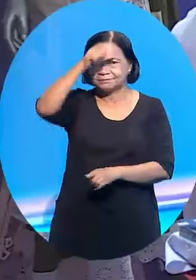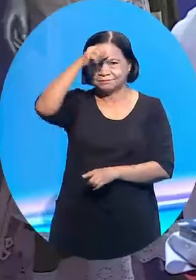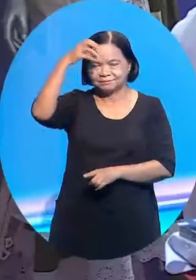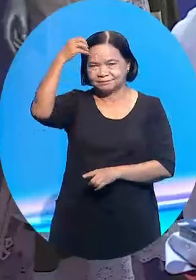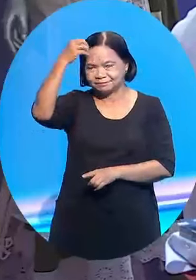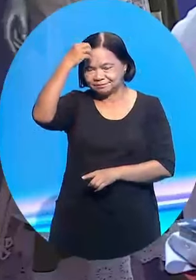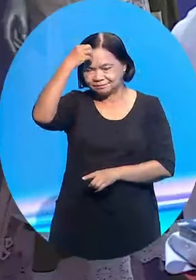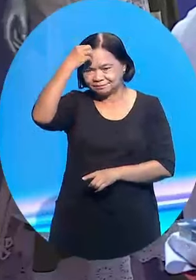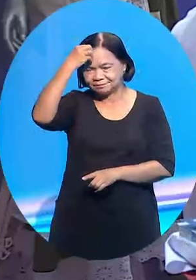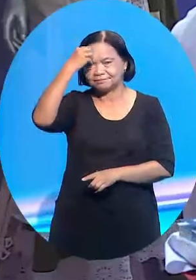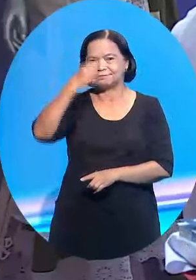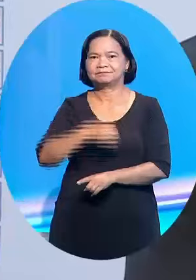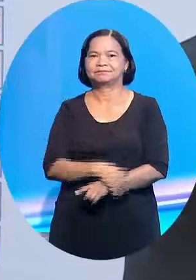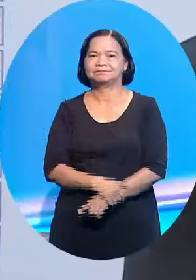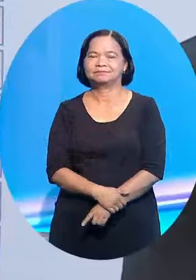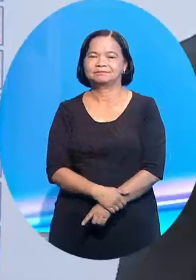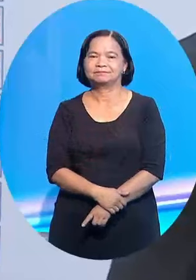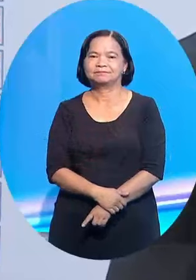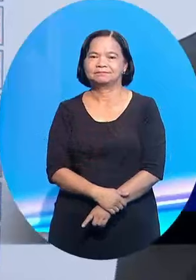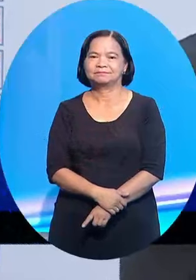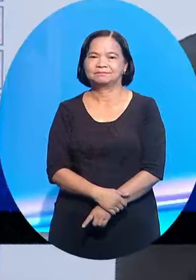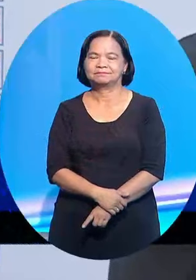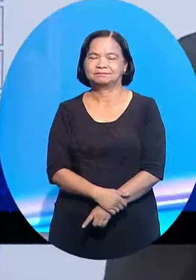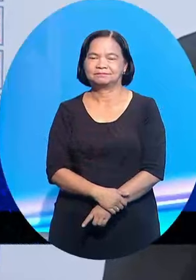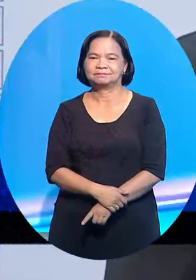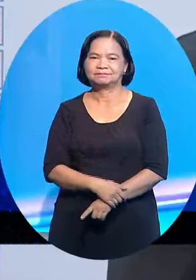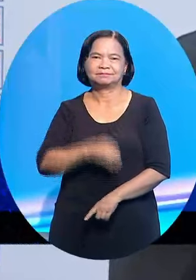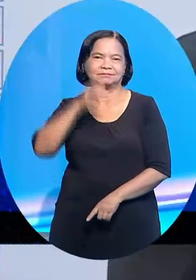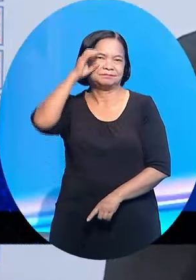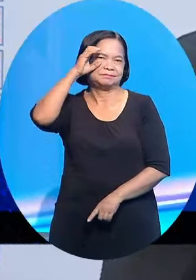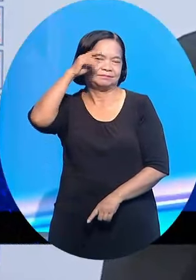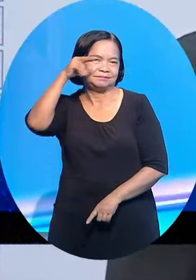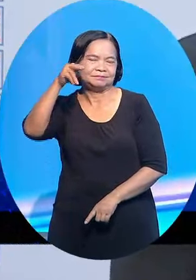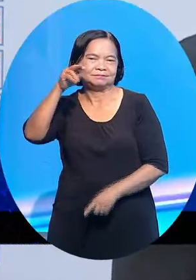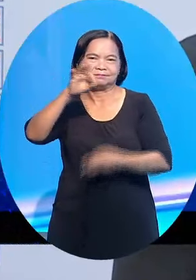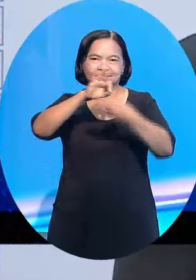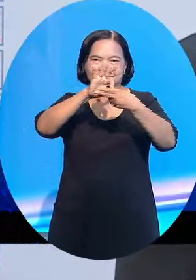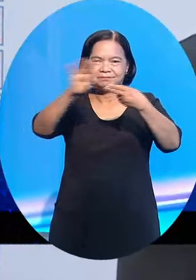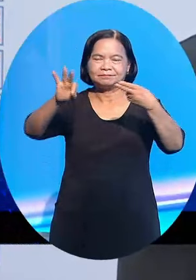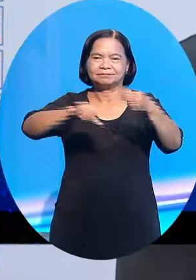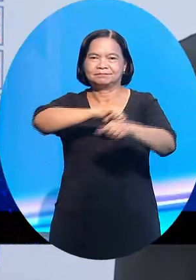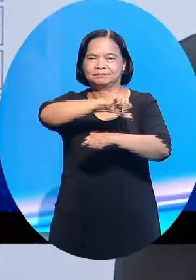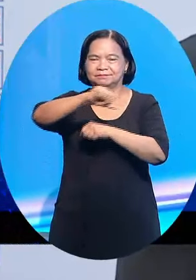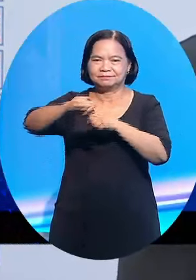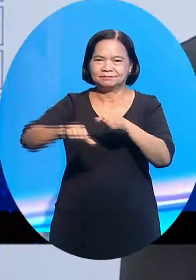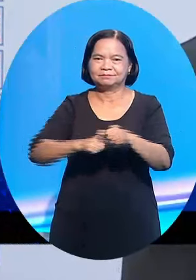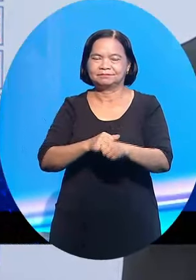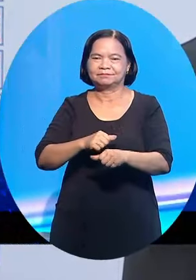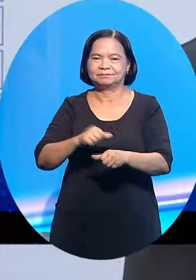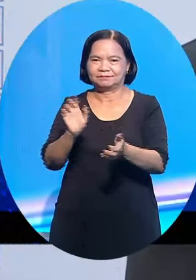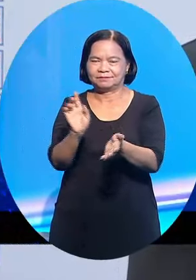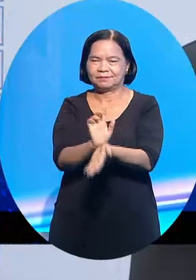quy của Hù Phì. Các em trải nghiệm những cái vấn đề, những hoạt động dư một